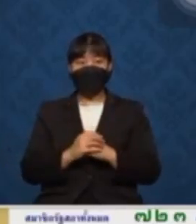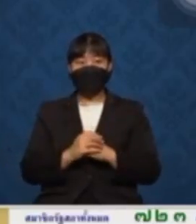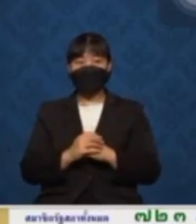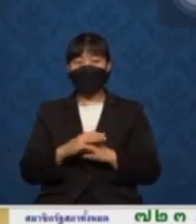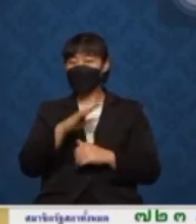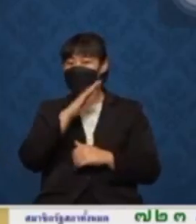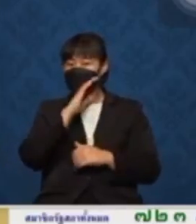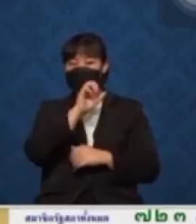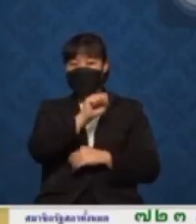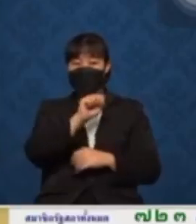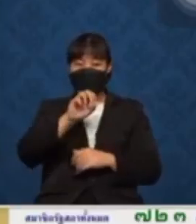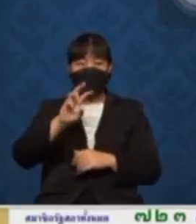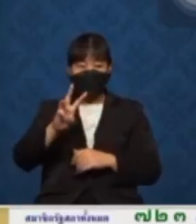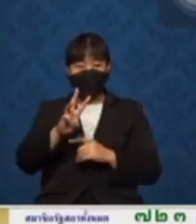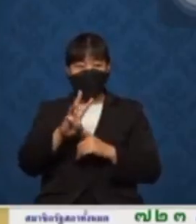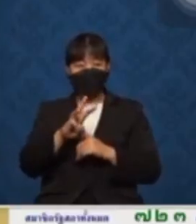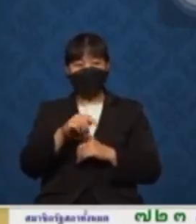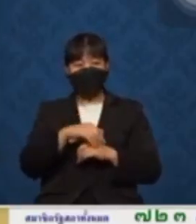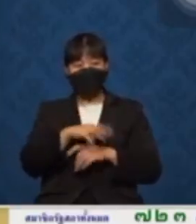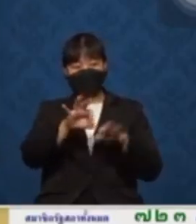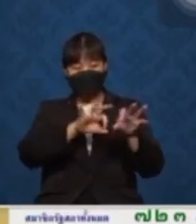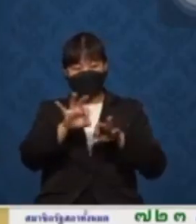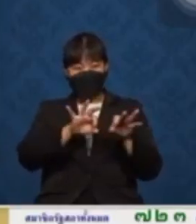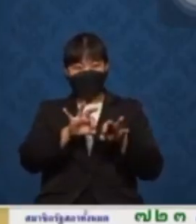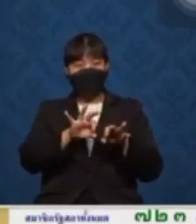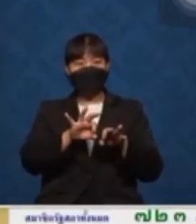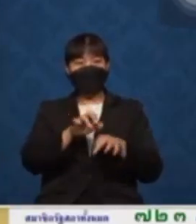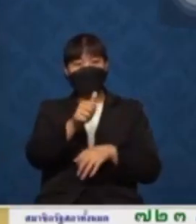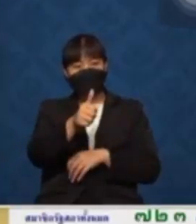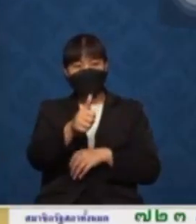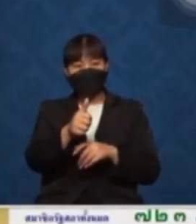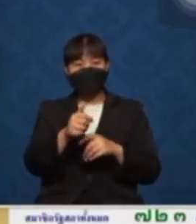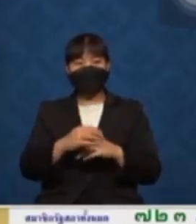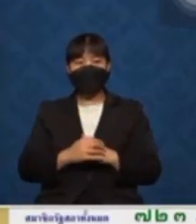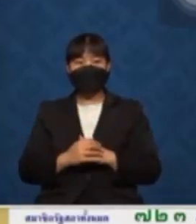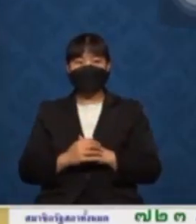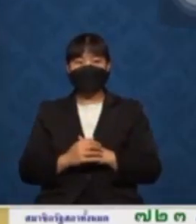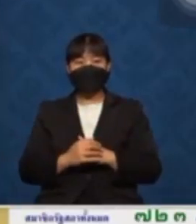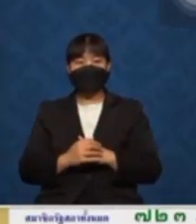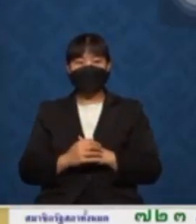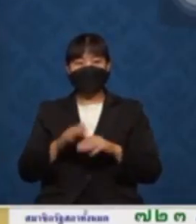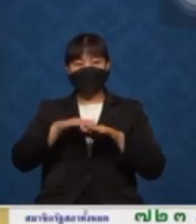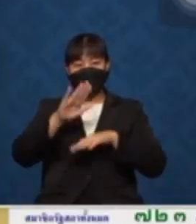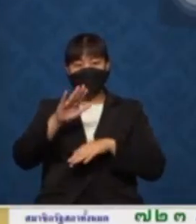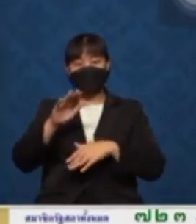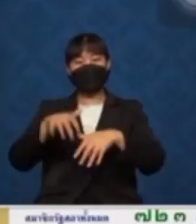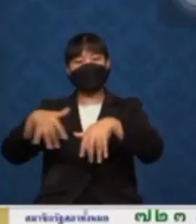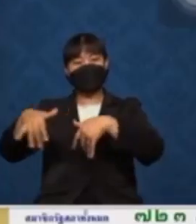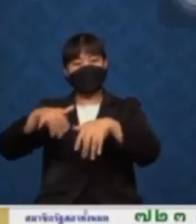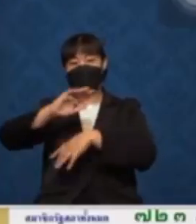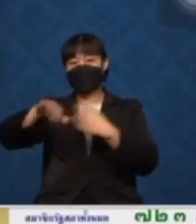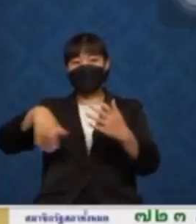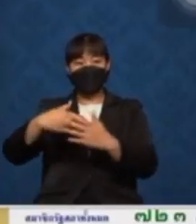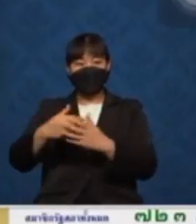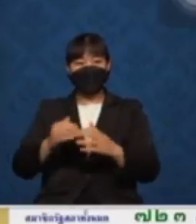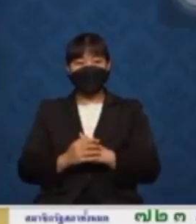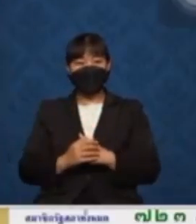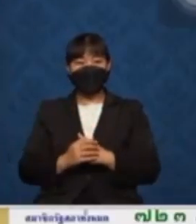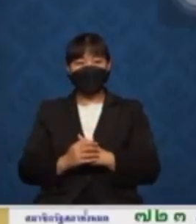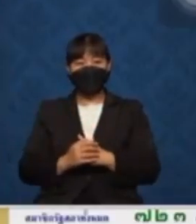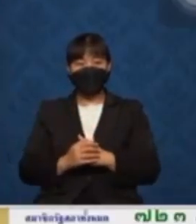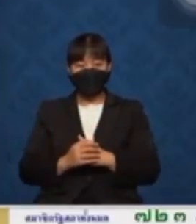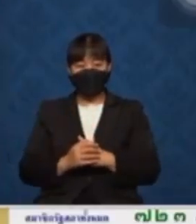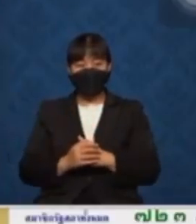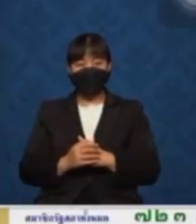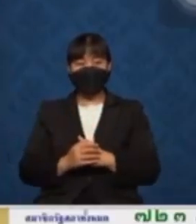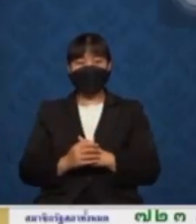คนผมคิดว่าตรงนี้นะครับความจริงก็ขัดกับมาตรา2ของรัฐธรรมนูญ60นะครับที่เขียนไว้ว่าเราปกครองด้วยระบอบประชาธิปไตยอันมีพระม